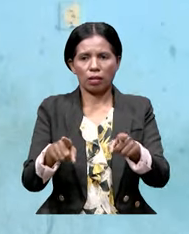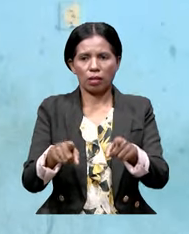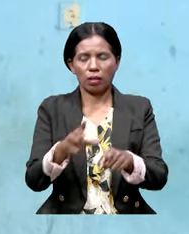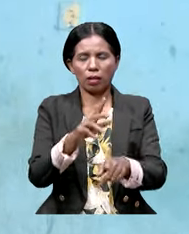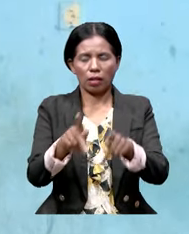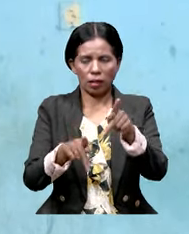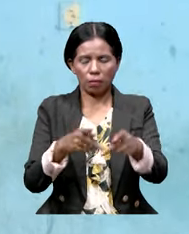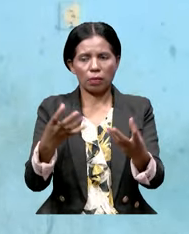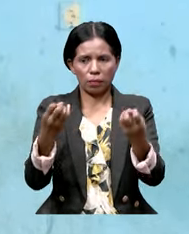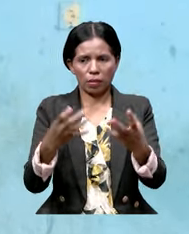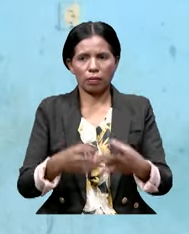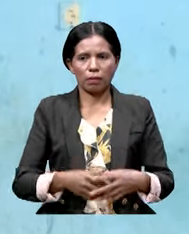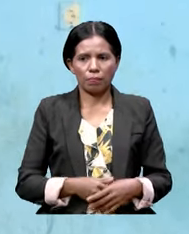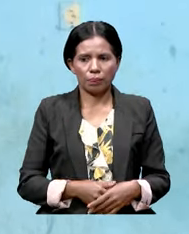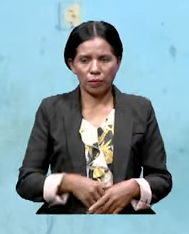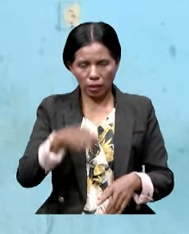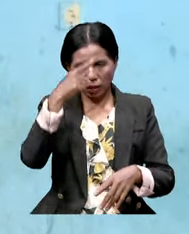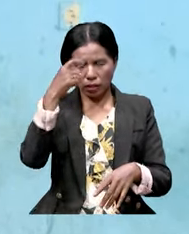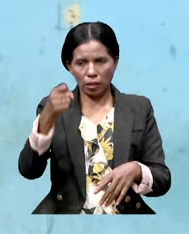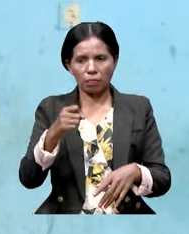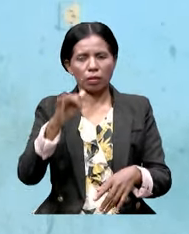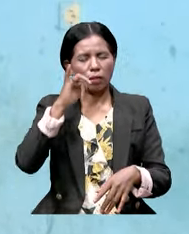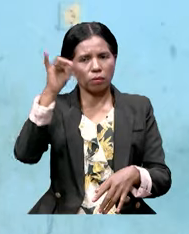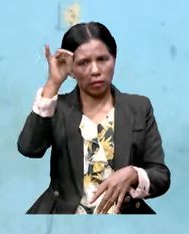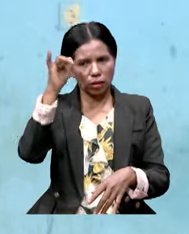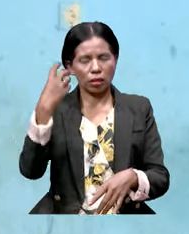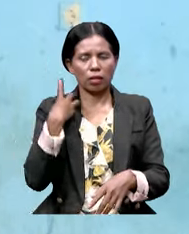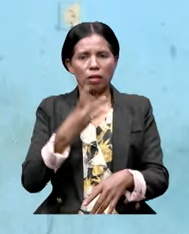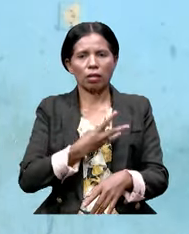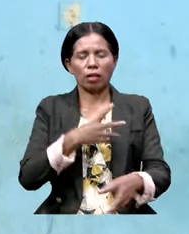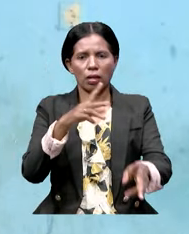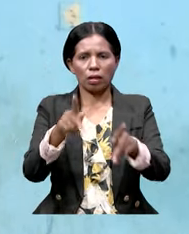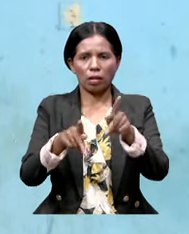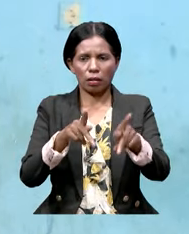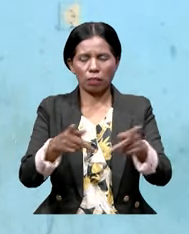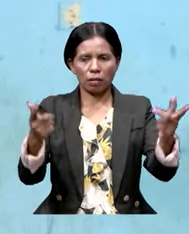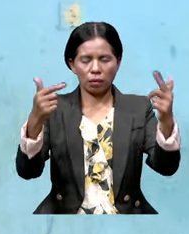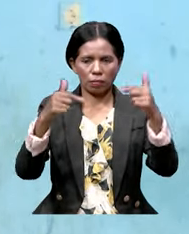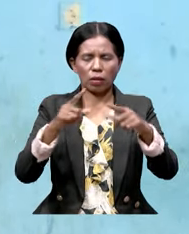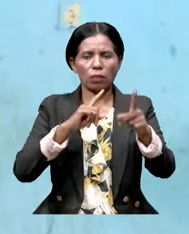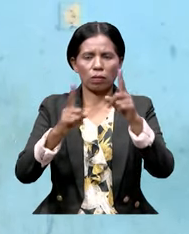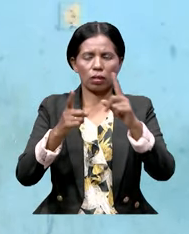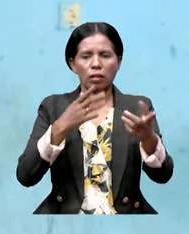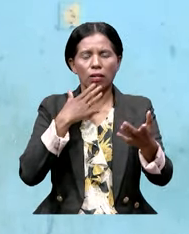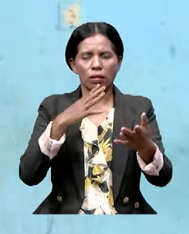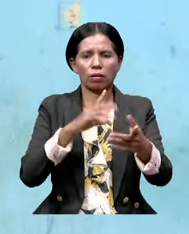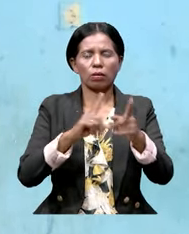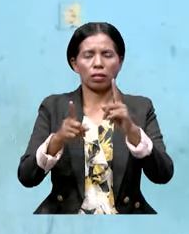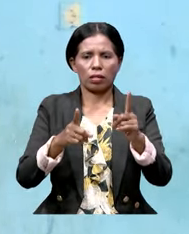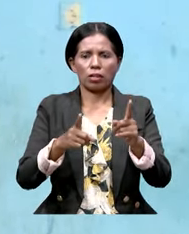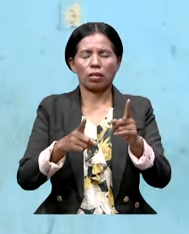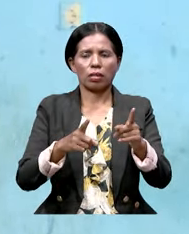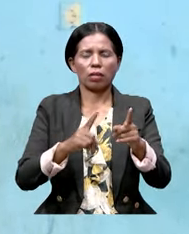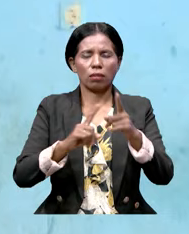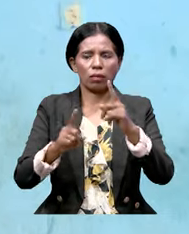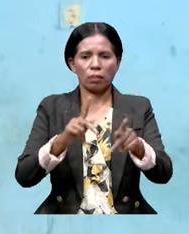komunidade mos barak tamba horsek nenet itenia komunidade sira mai ha bal protes tamba itenia